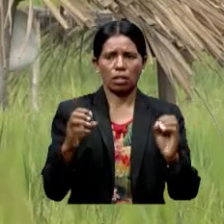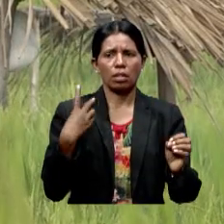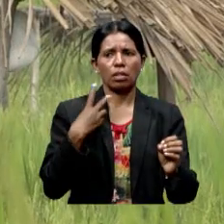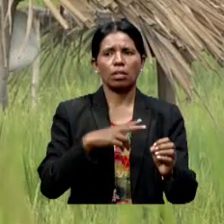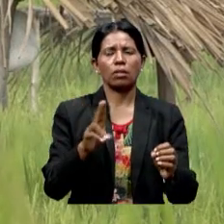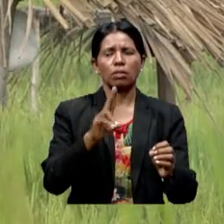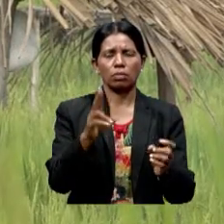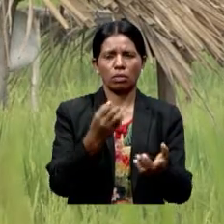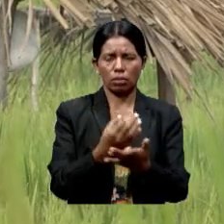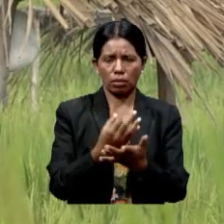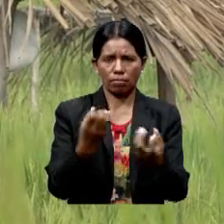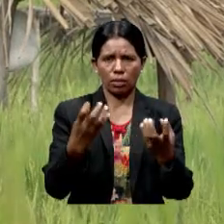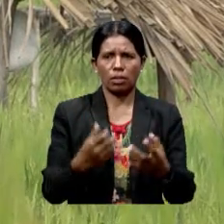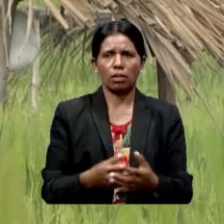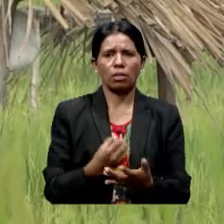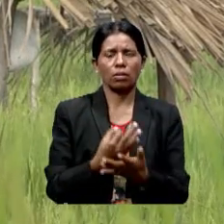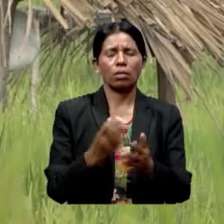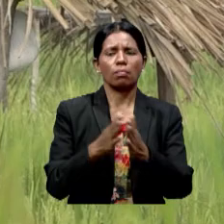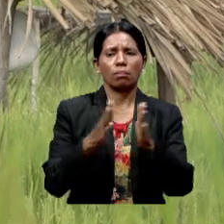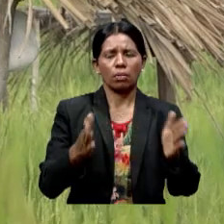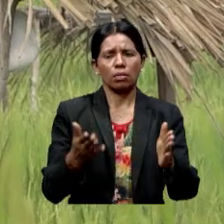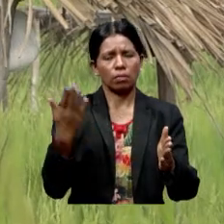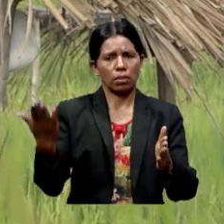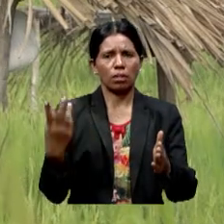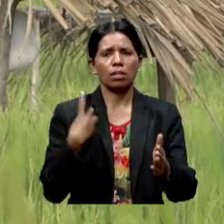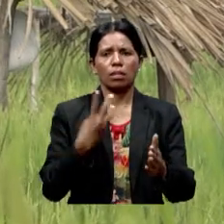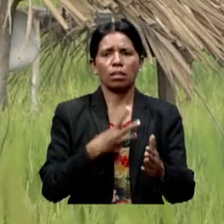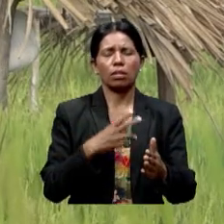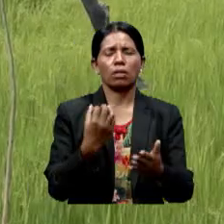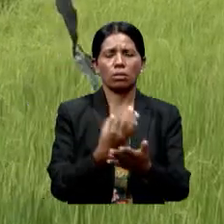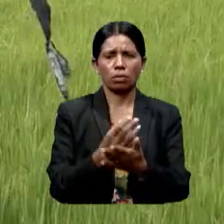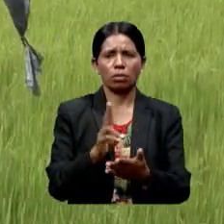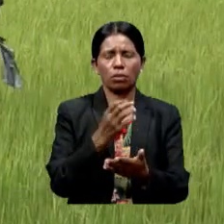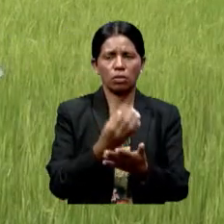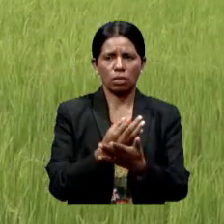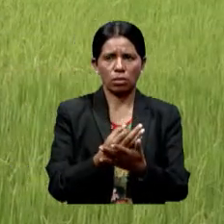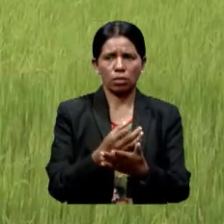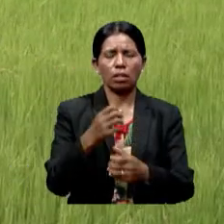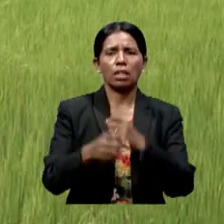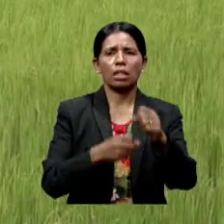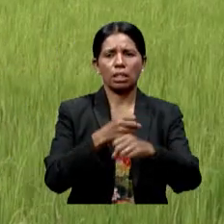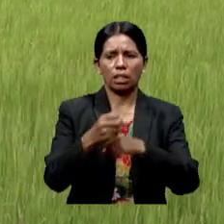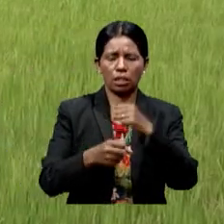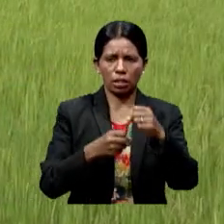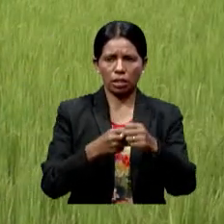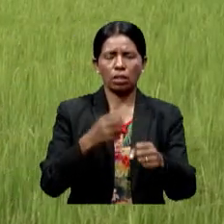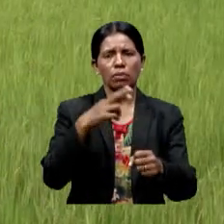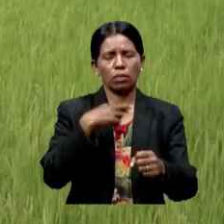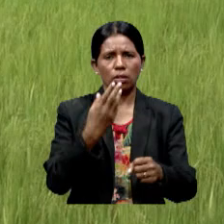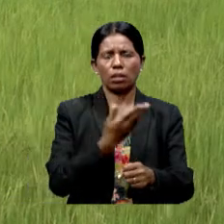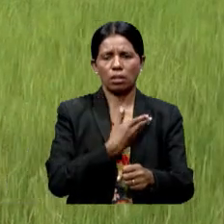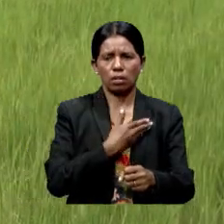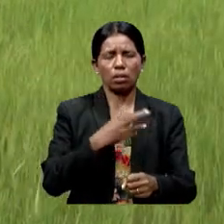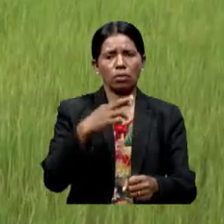ro ruhu tu ita gasta osang buat wanaba produksaun lasa ita gasta mos baia importação tinantina na mesma força essa na parte né ao colher